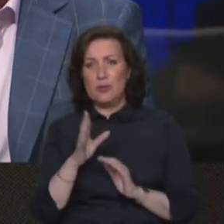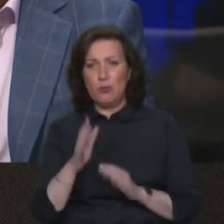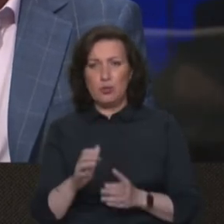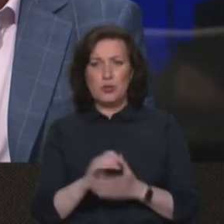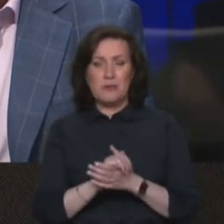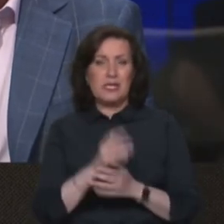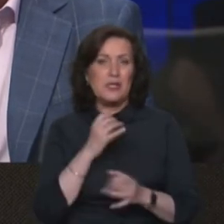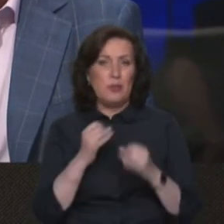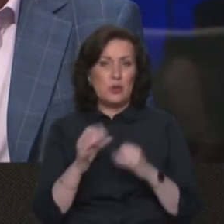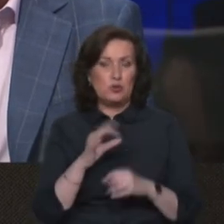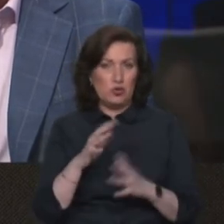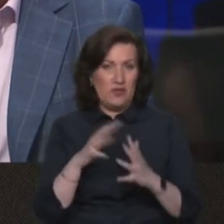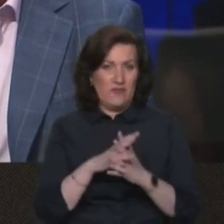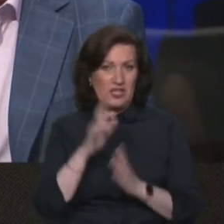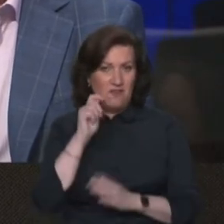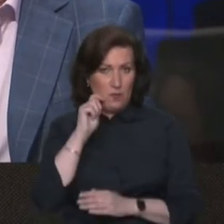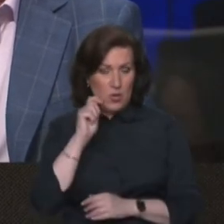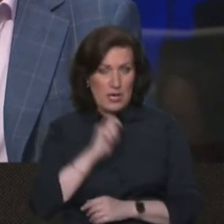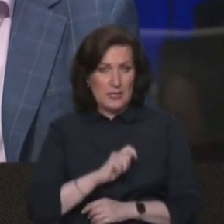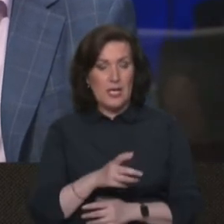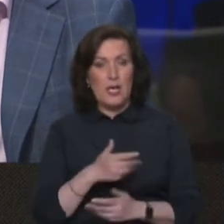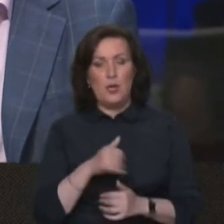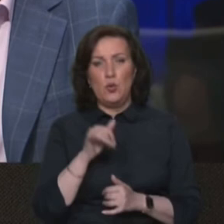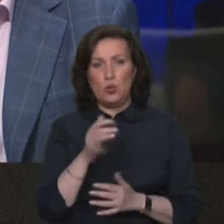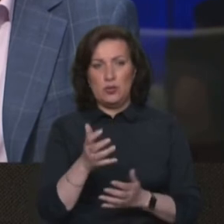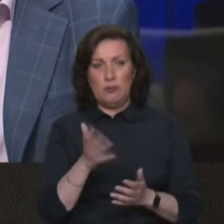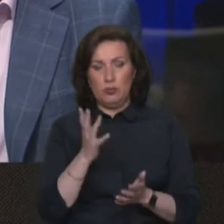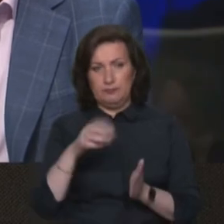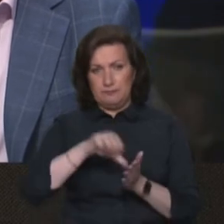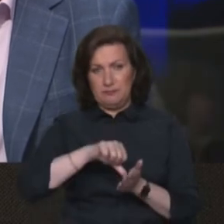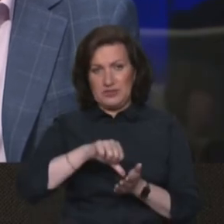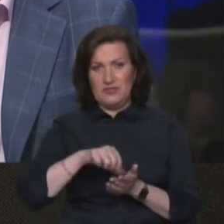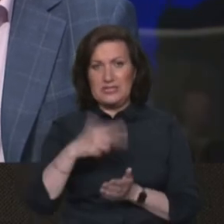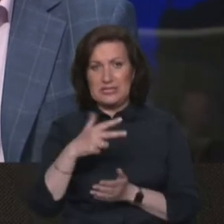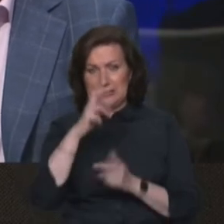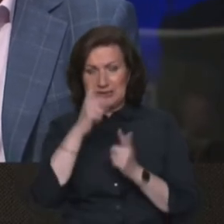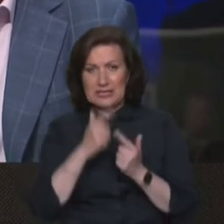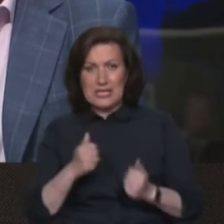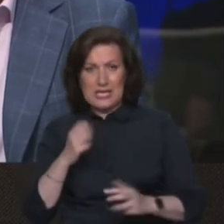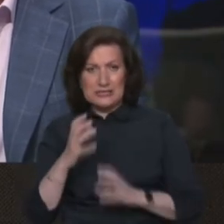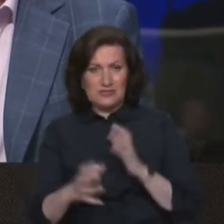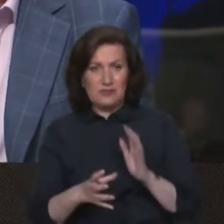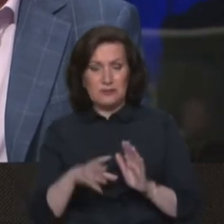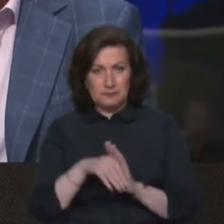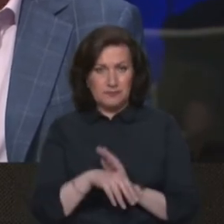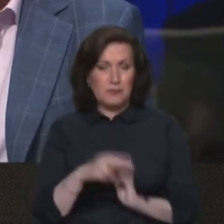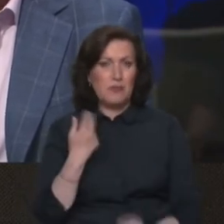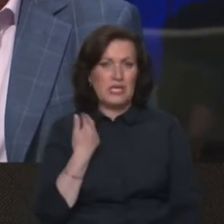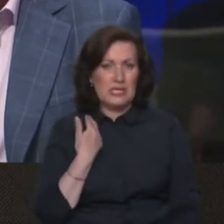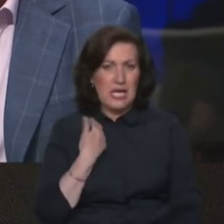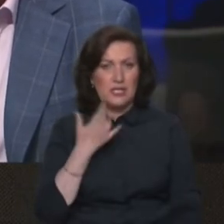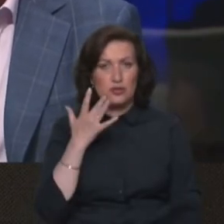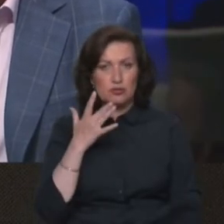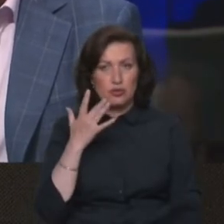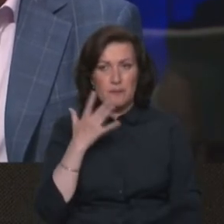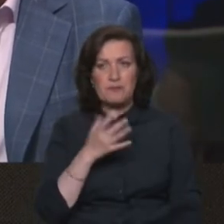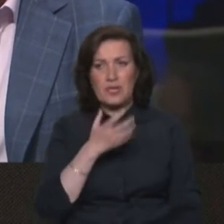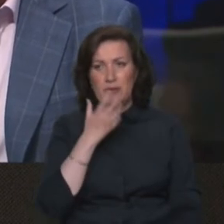мирні переговори щодо війни в Україні, і в них візьмуть представники 30 країн світу, зокрема Великої Британії,